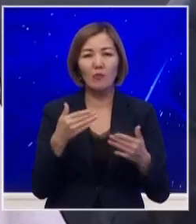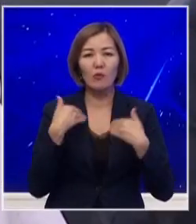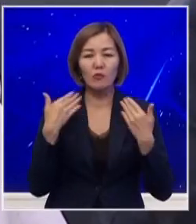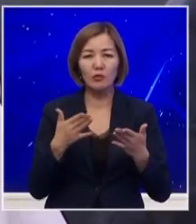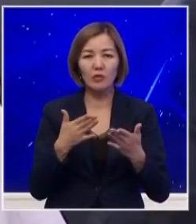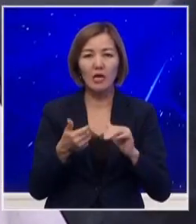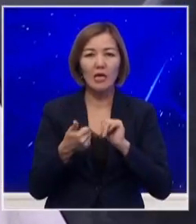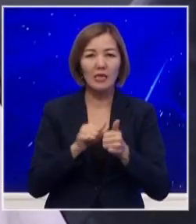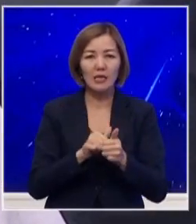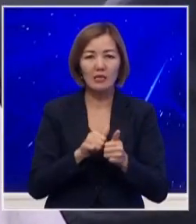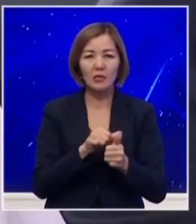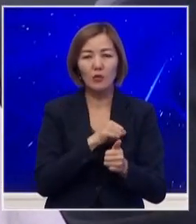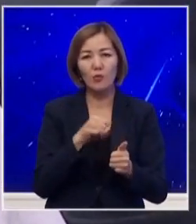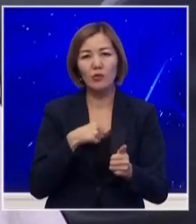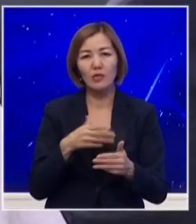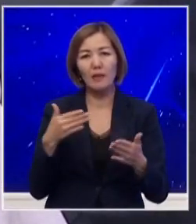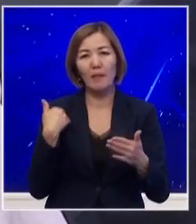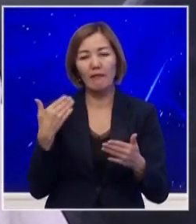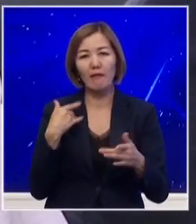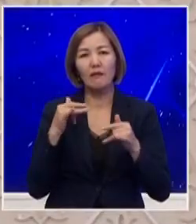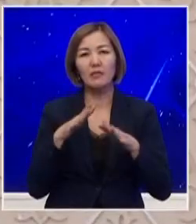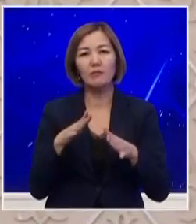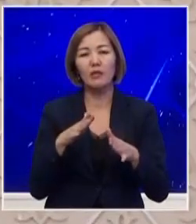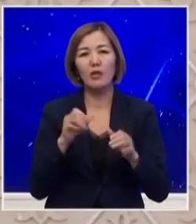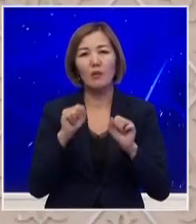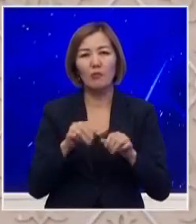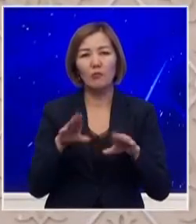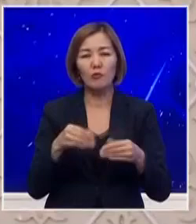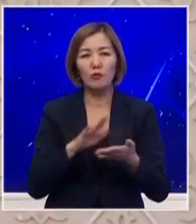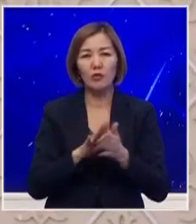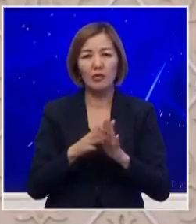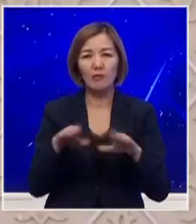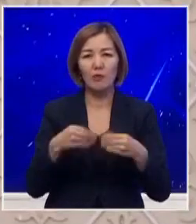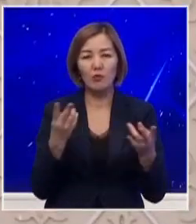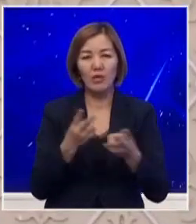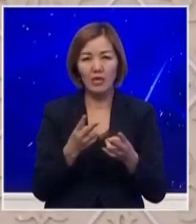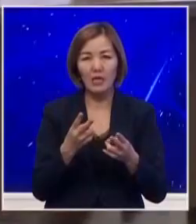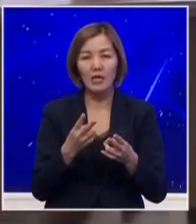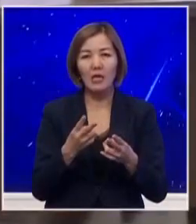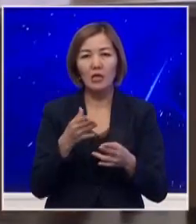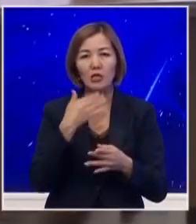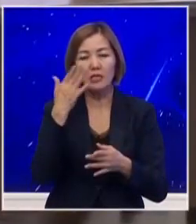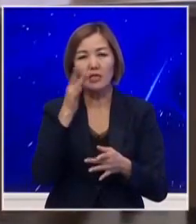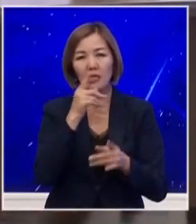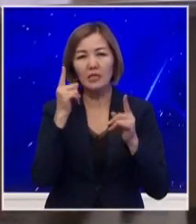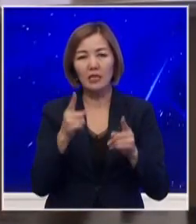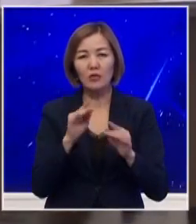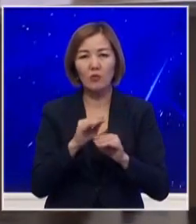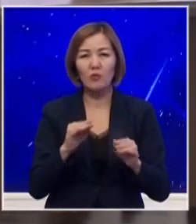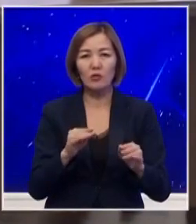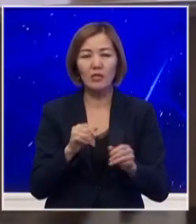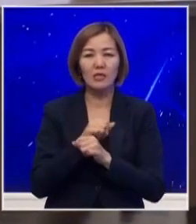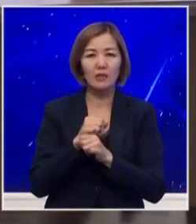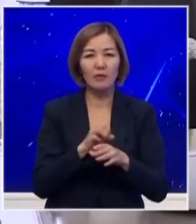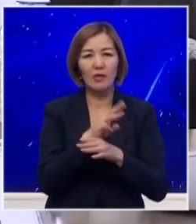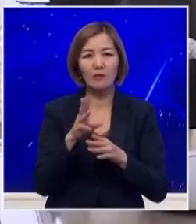қажет. Керісінше, өздеріне пайдалы іспен айналысуға мүмкіндік жасау керек дейді. Сонымен қатар жазғы кезеңде оқушылардың пайдалы